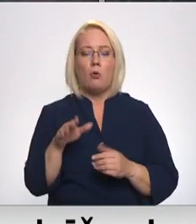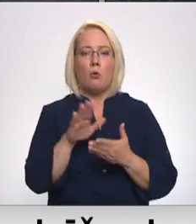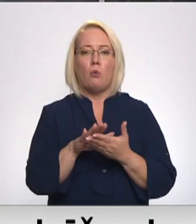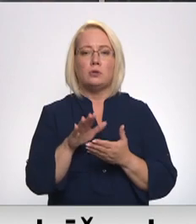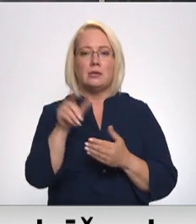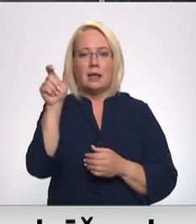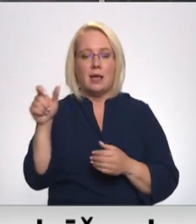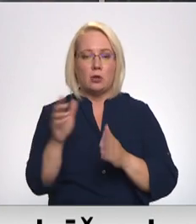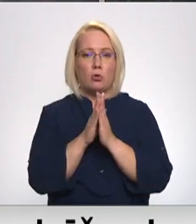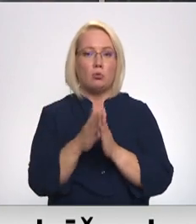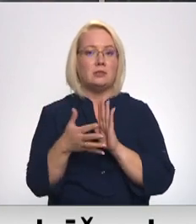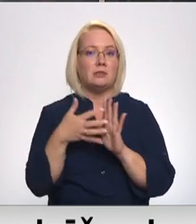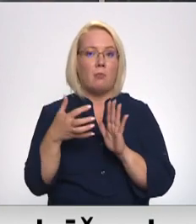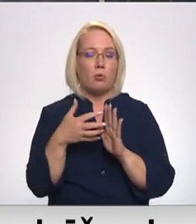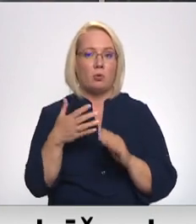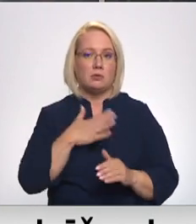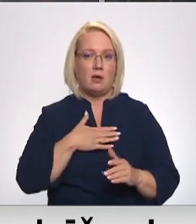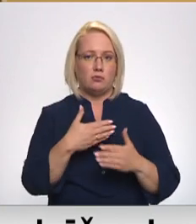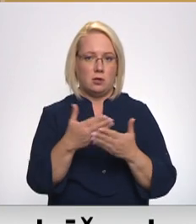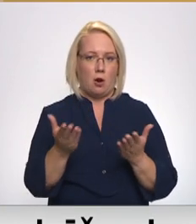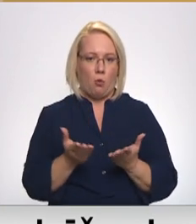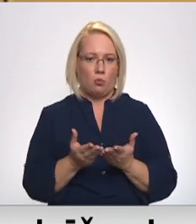lūks izmantot savus traukus.